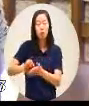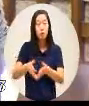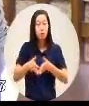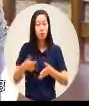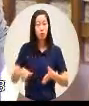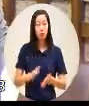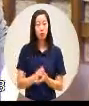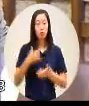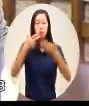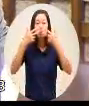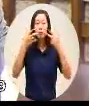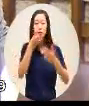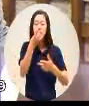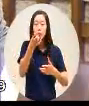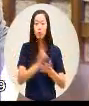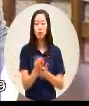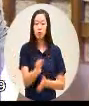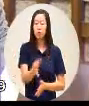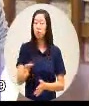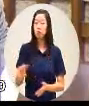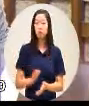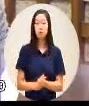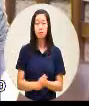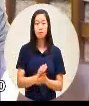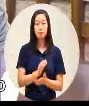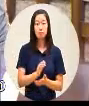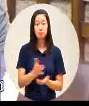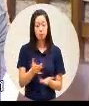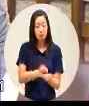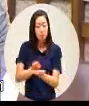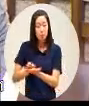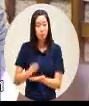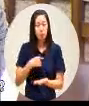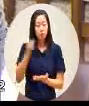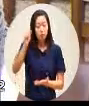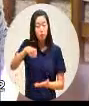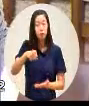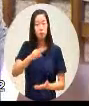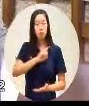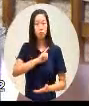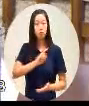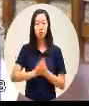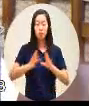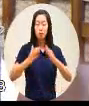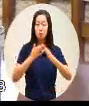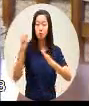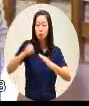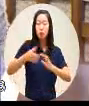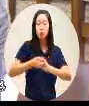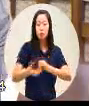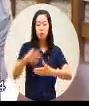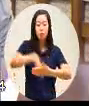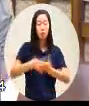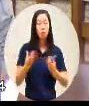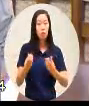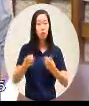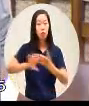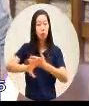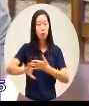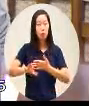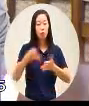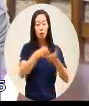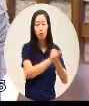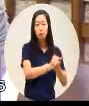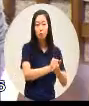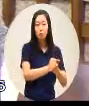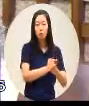主语是不用花钱，又经济又实惠，又认同他自己。你为什么国家肯定的你不纳入进来，外边的都